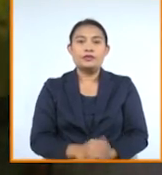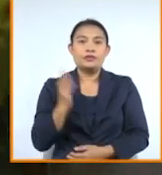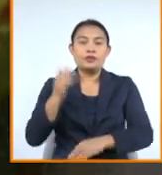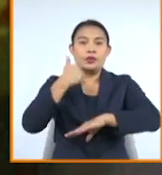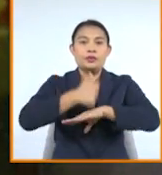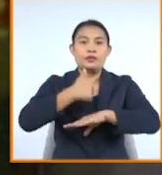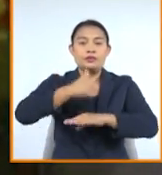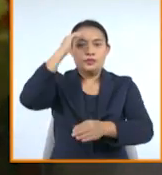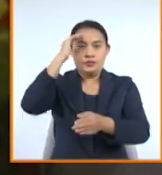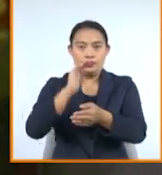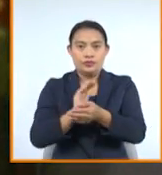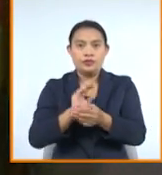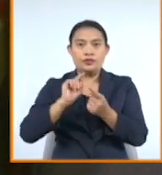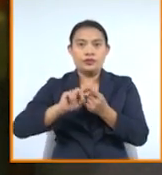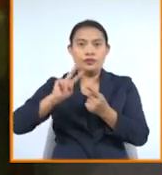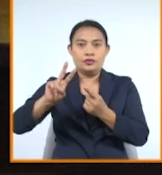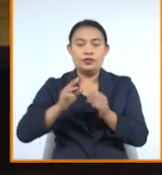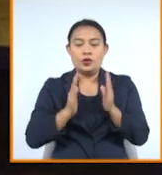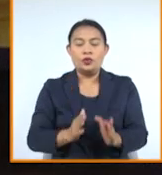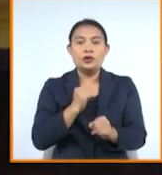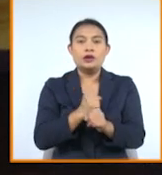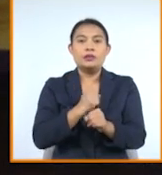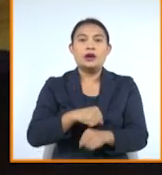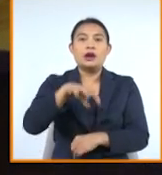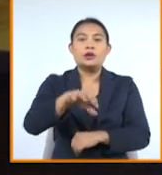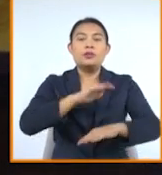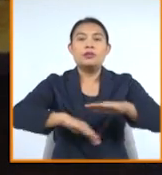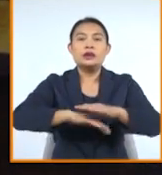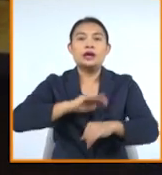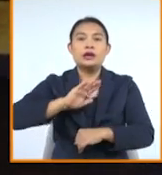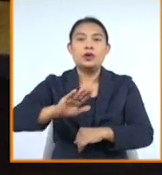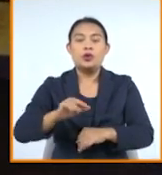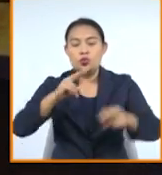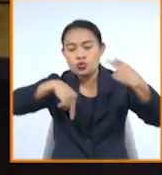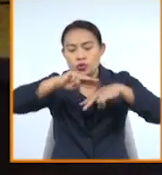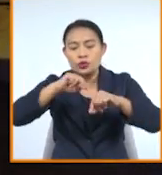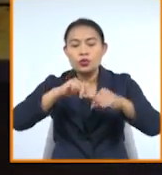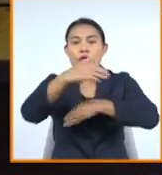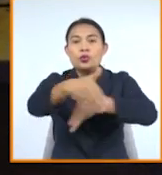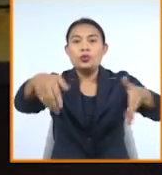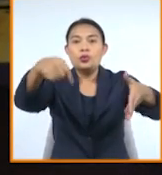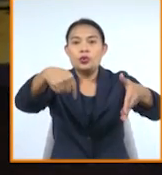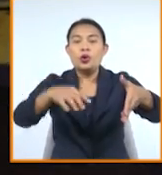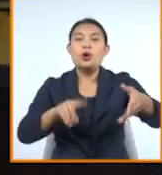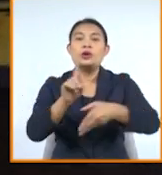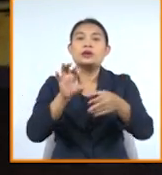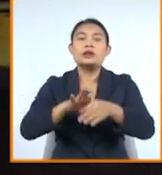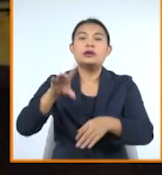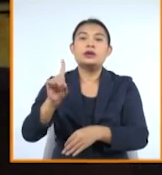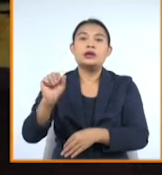ผู้บังคับการตำรวจนครบาล2พร้อมกับเจ้าหน้าที่กองพิสูจน์หลักฐานเข้าตรวจสอบห้องควบคุมของกรมสอบสวนคดีพิเศ